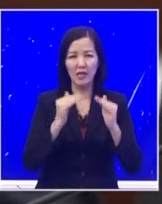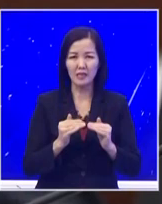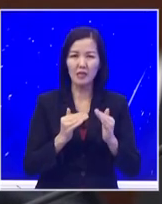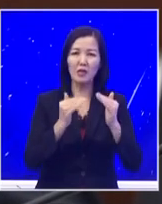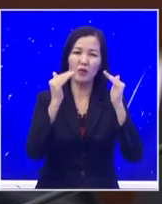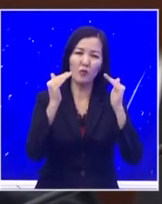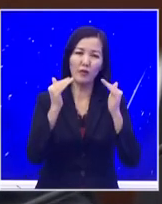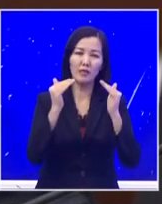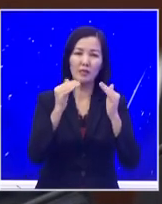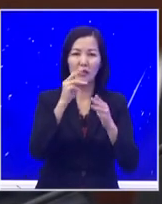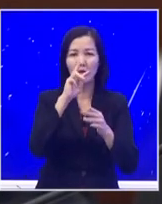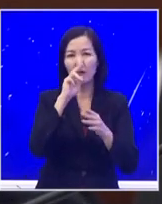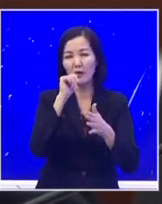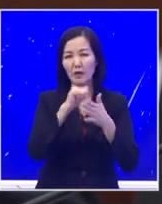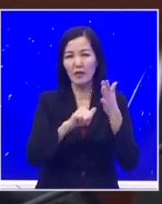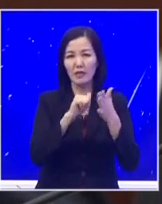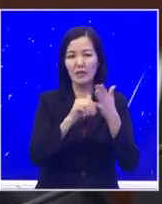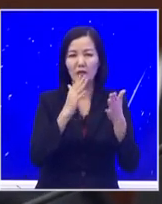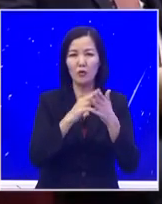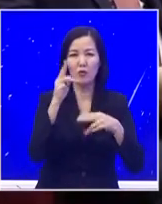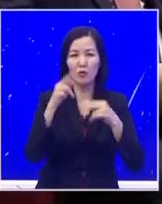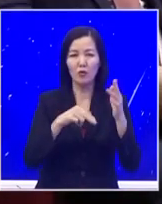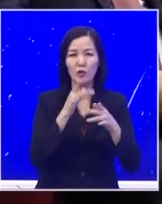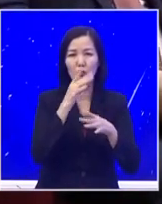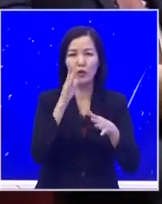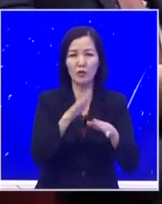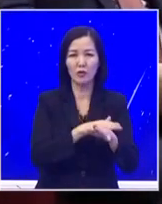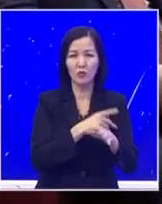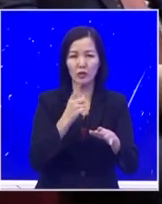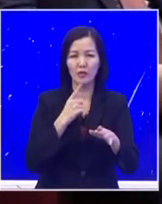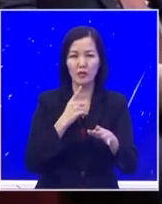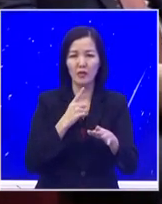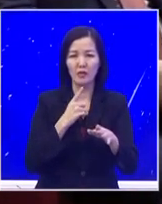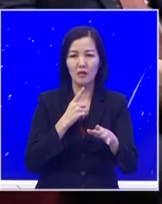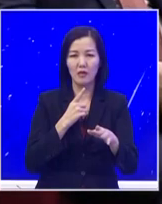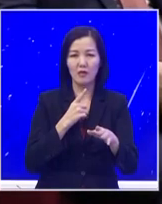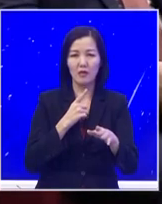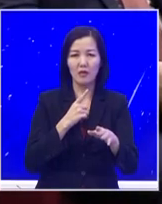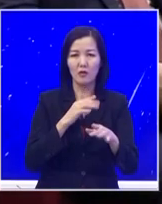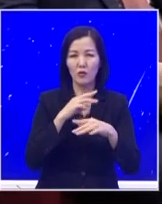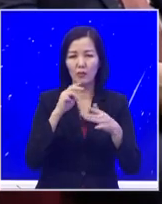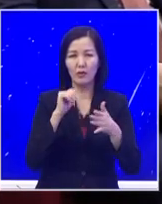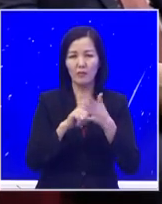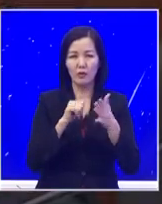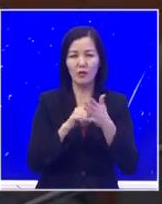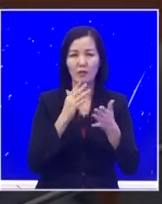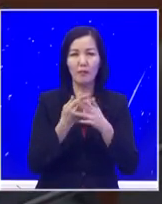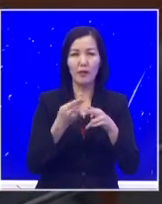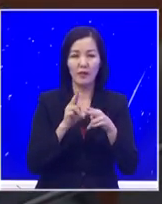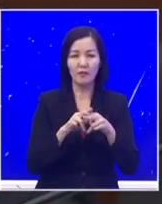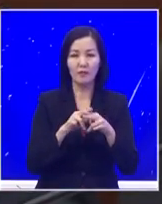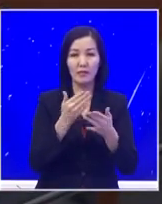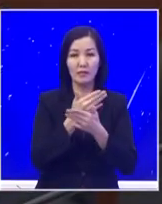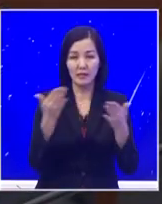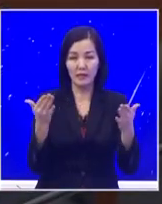көбейтесіндер, соның көйін уақыт созылады, и құрылыстың мерзімінде уақытын өткізбейтін салдарының бәрі осы. Вот поэтому давайте